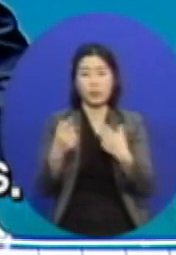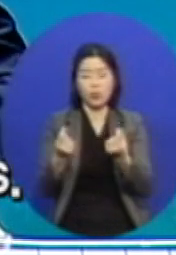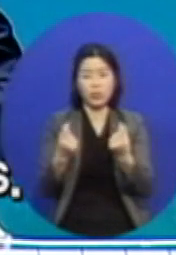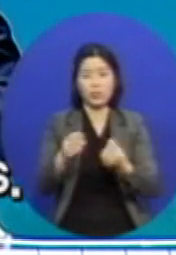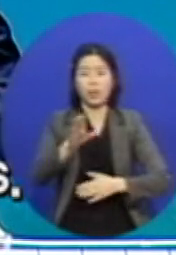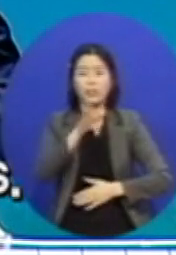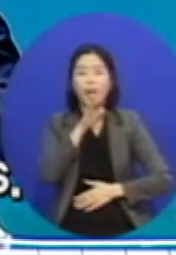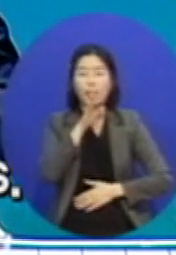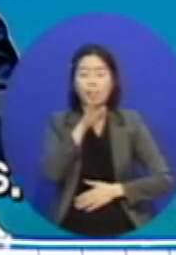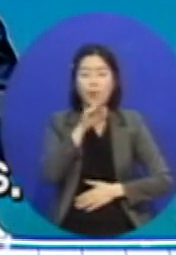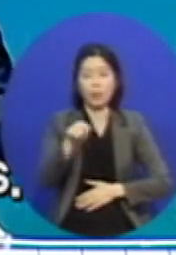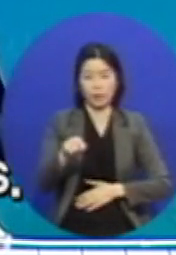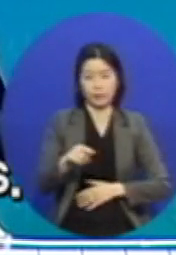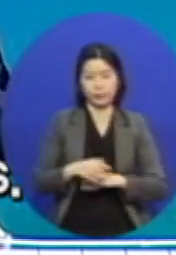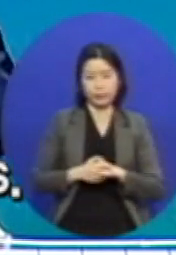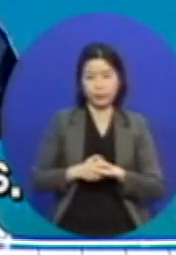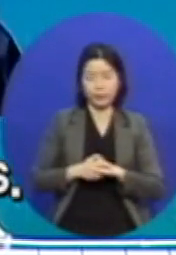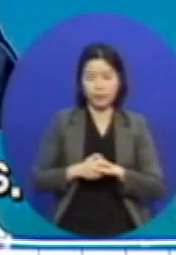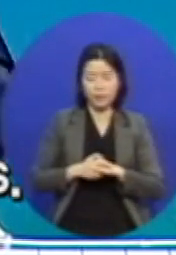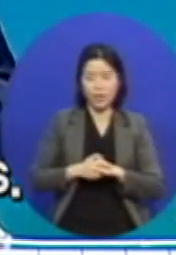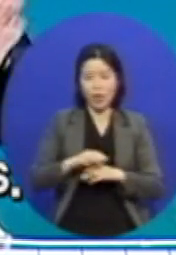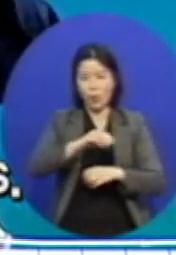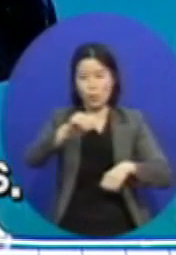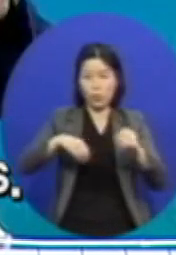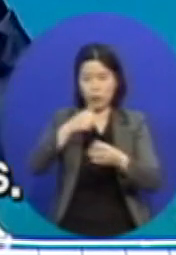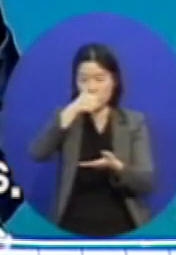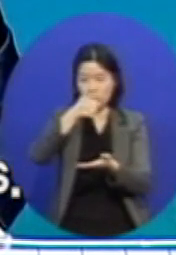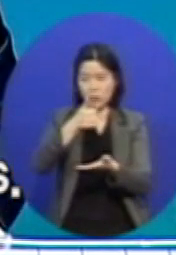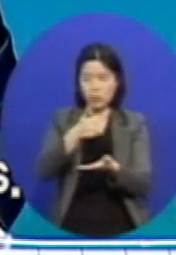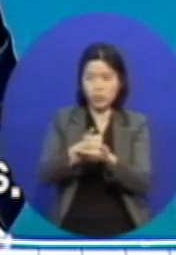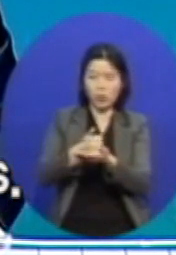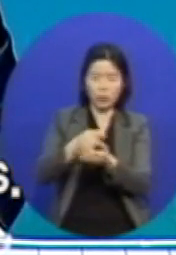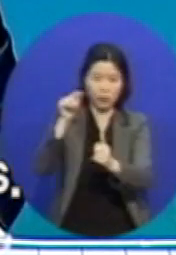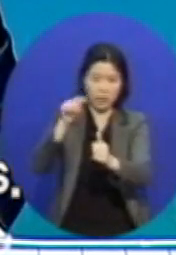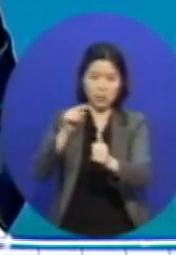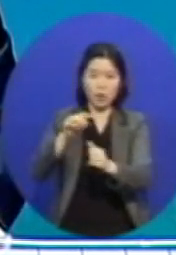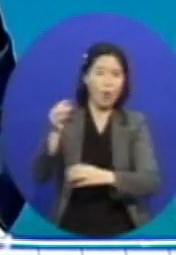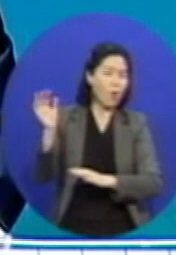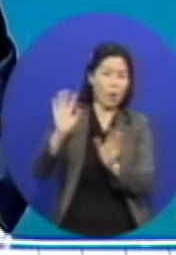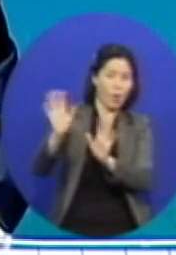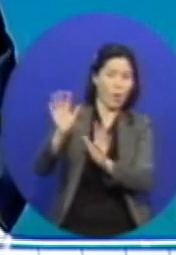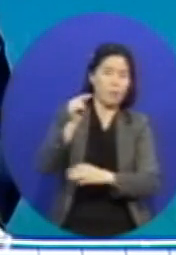당연하지요 오히려 죄지 오라 그러면 못해요 지요